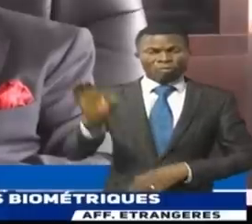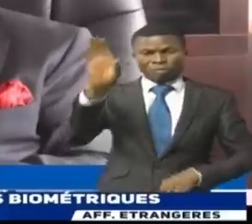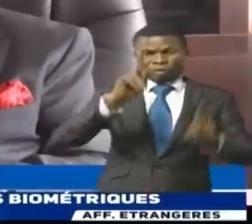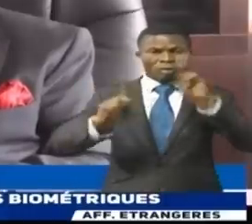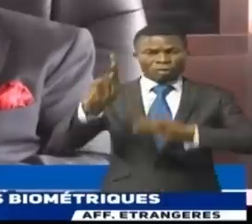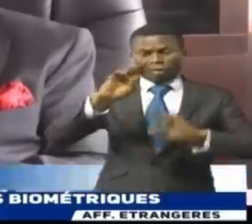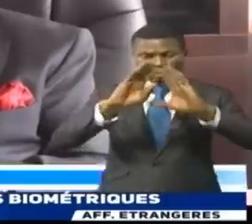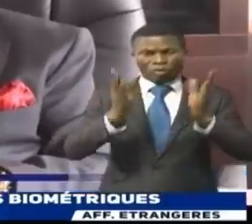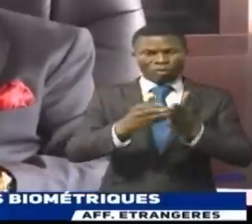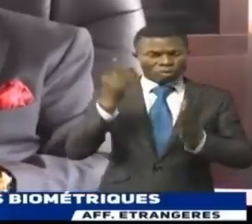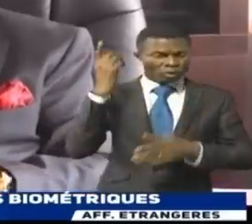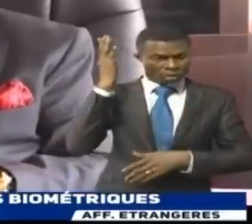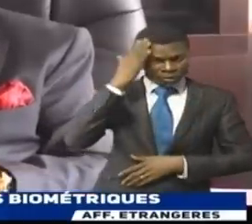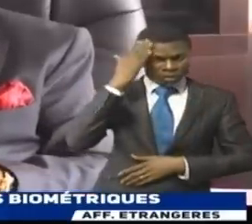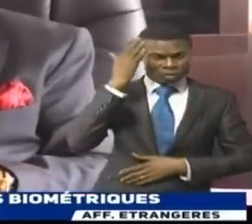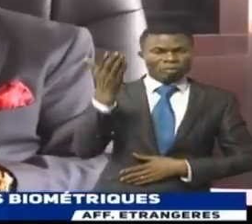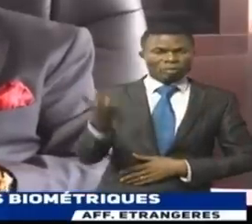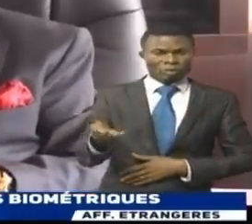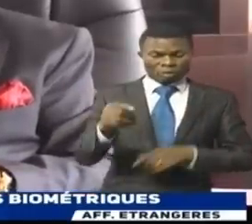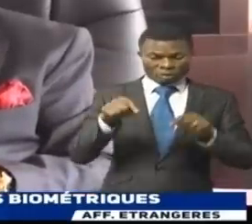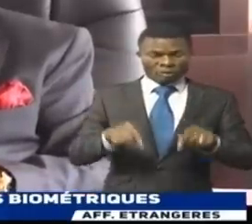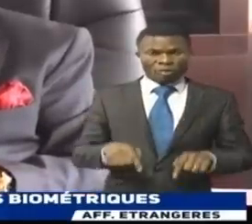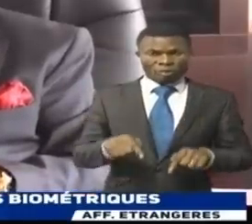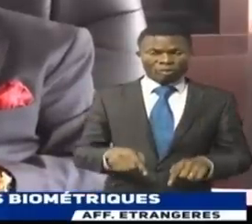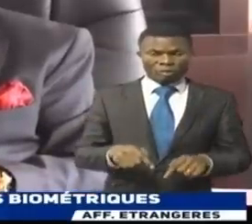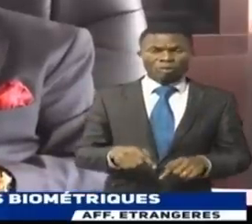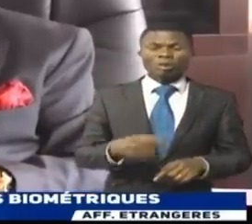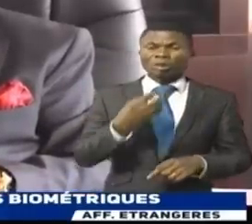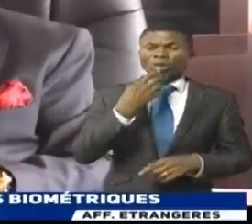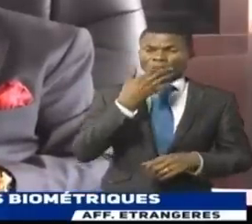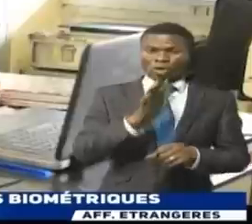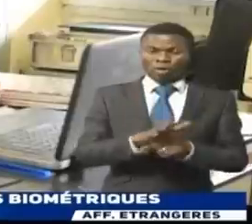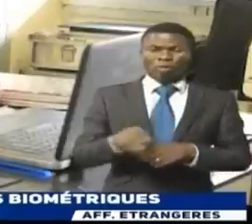été mise au courant. Et aujourd'hui, je peux vous avouer que